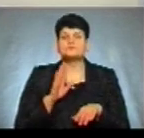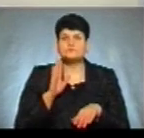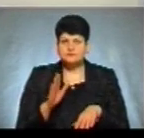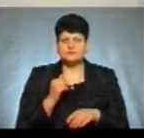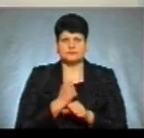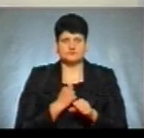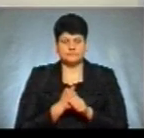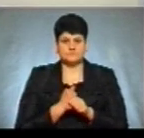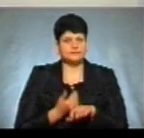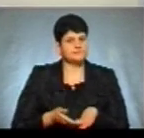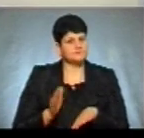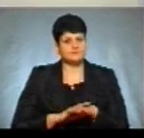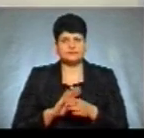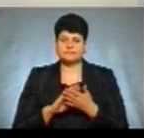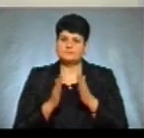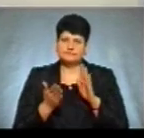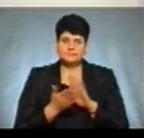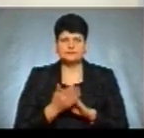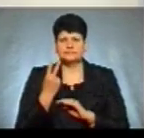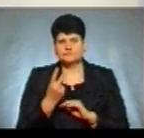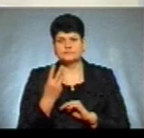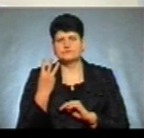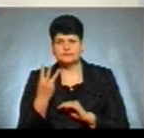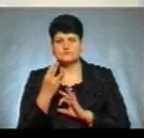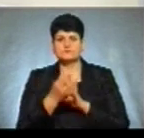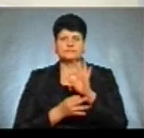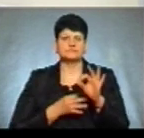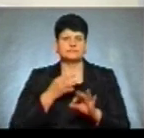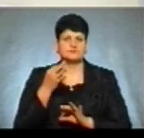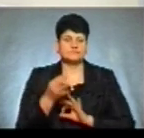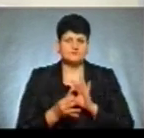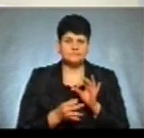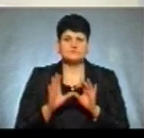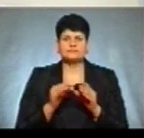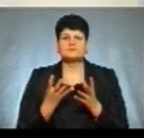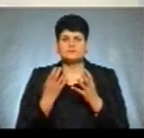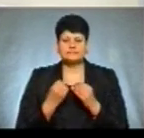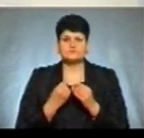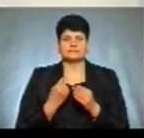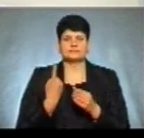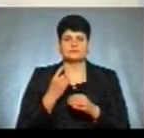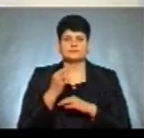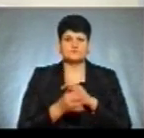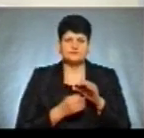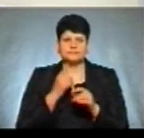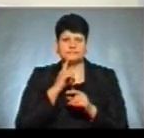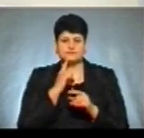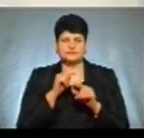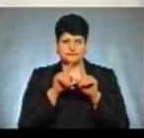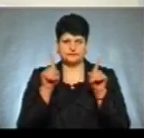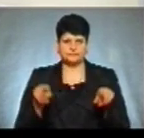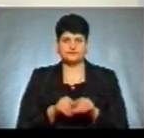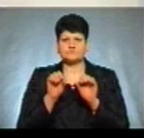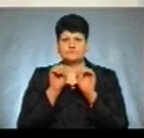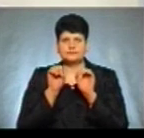працювати в вкрай складних умовах, двоє-троє суток потім ще доба, поки здадуть бюлетні на